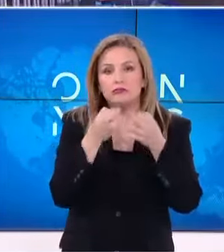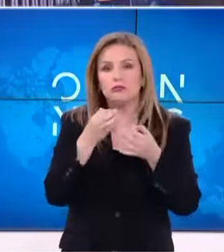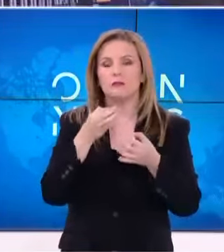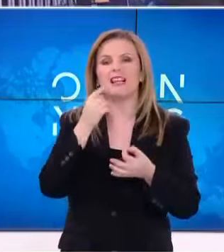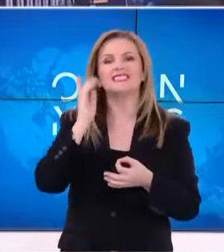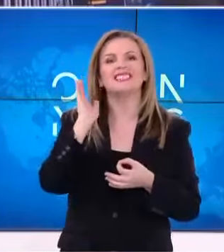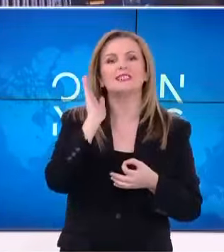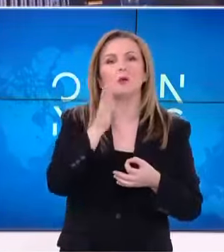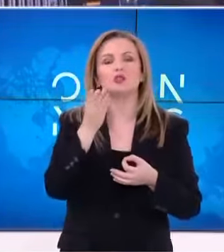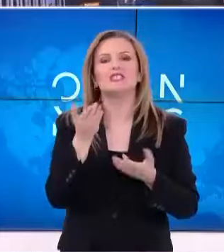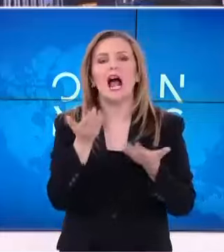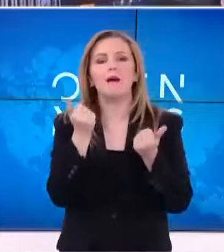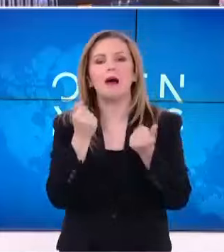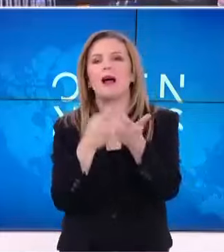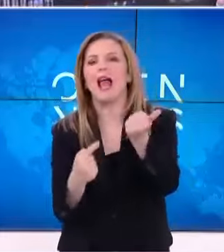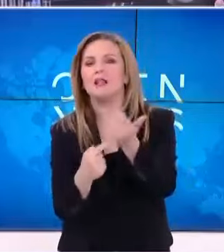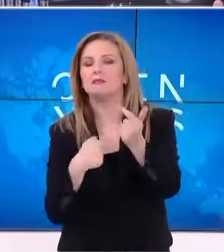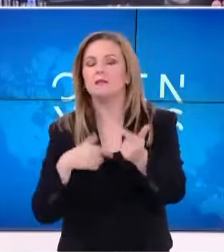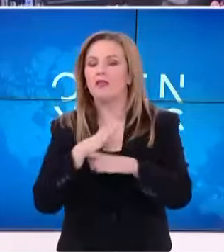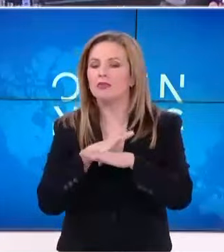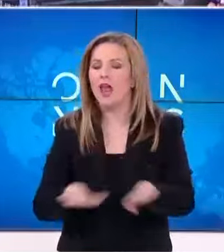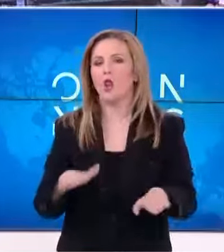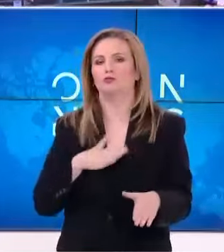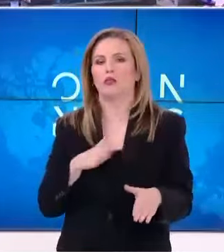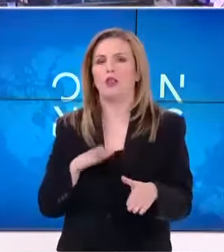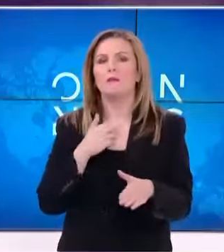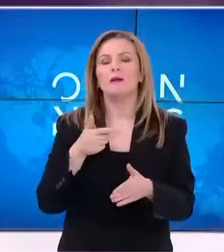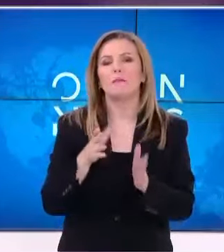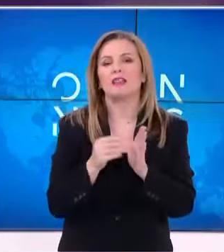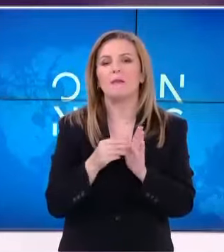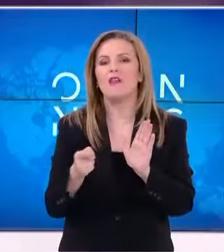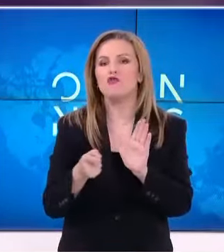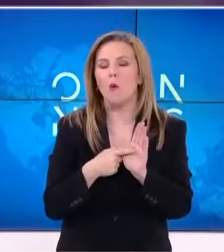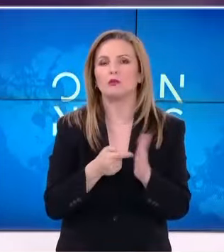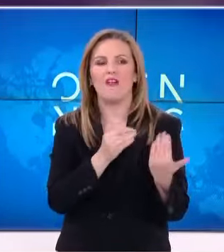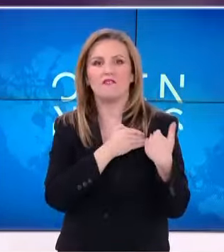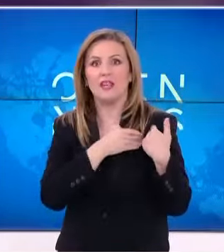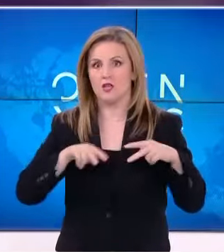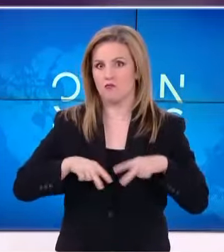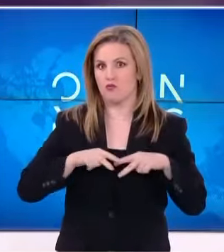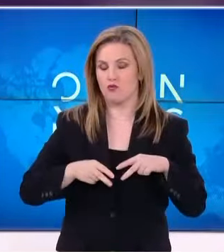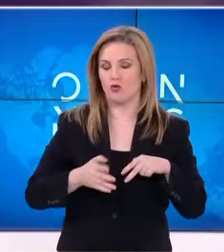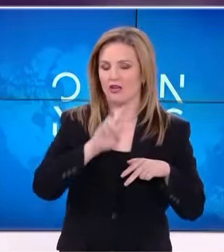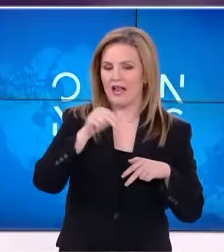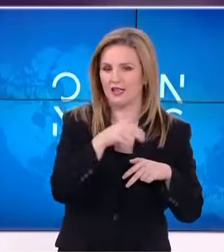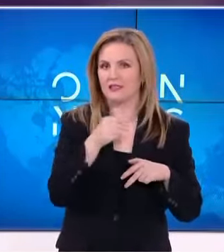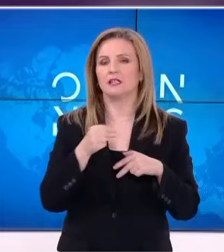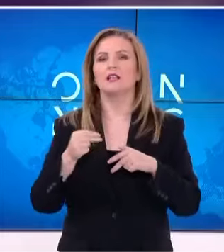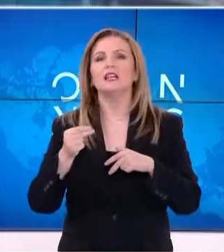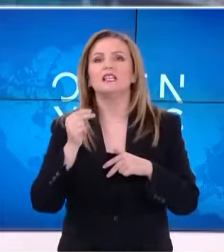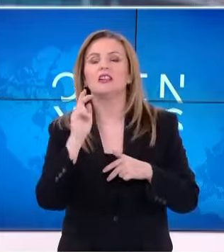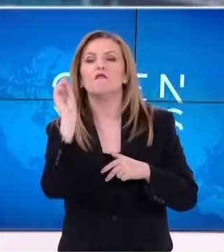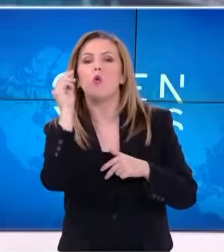ατιμωρησίας αυτό για το οποίο παλεύουμε για να καταργηθεί ο νόμος περί ευθύνης υπουργών και η βουλευτική ασυλία για να